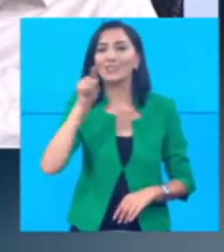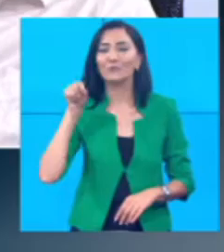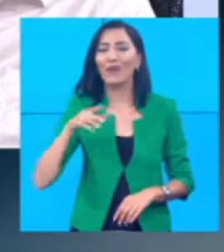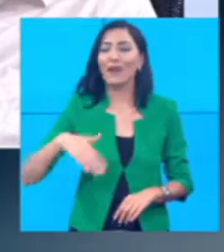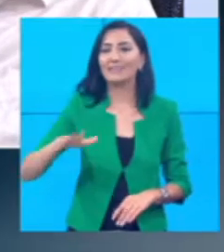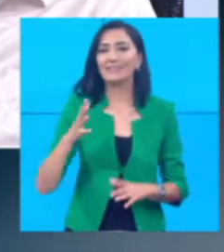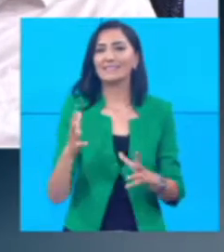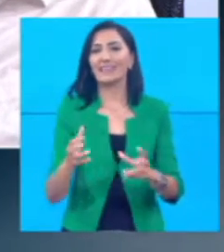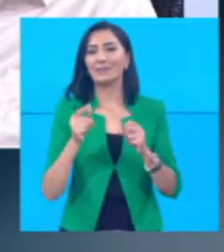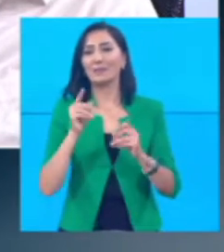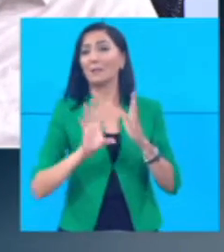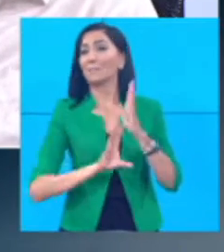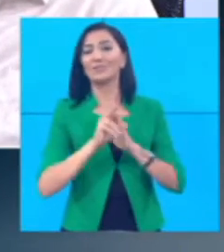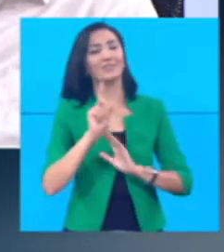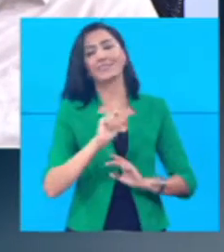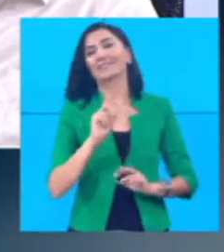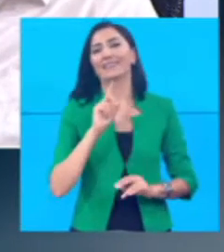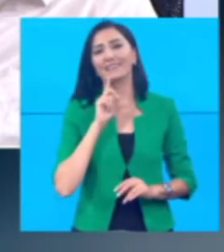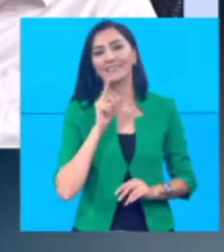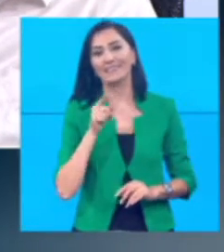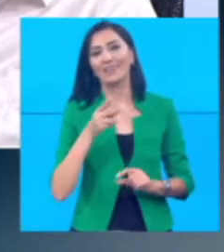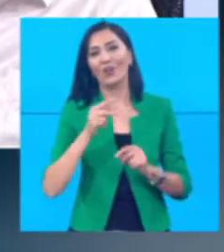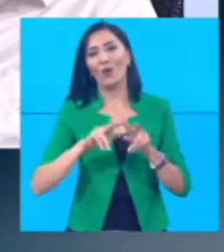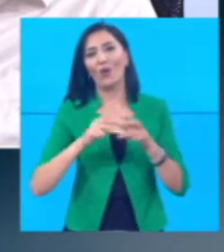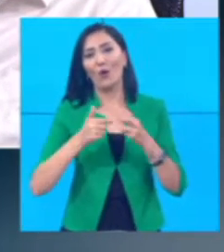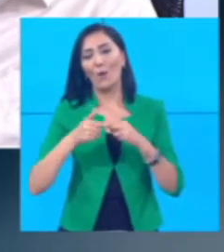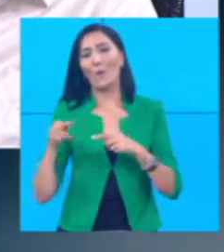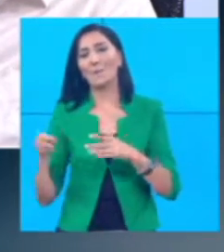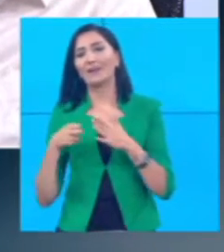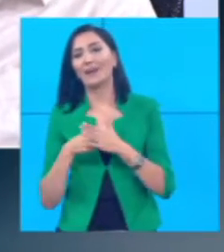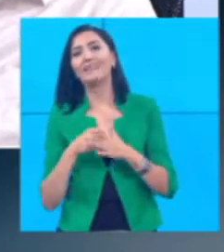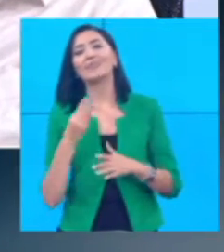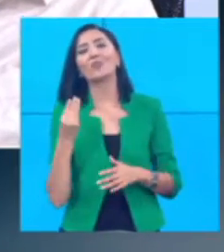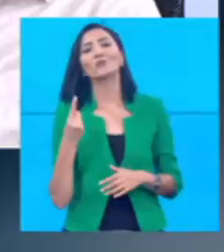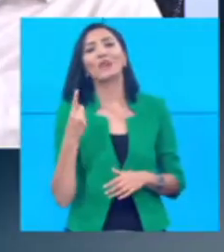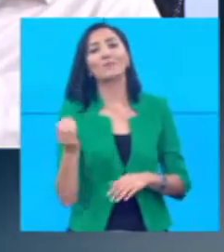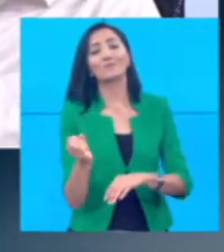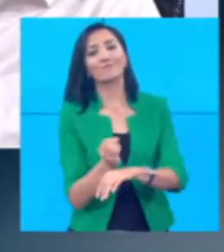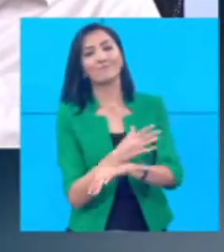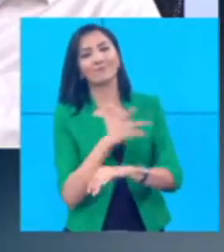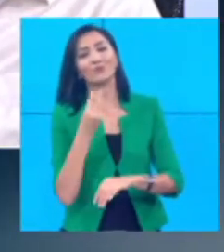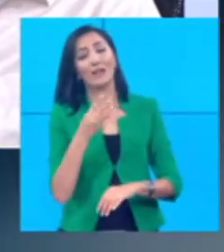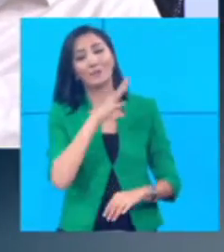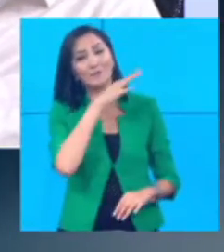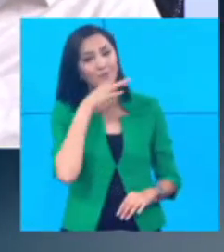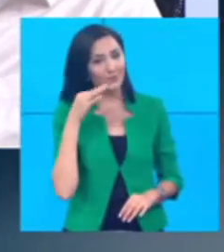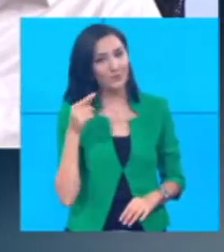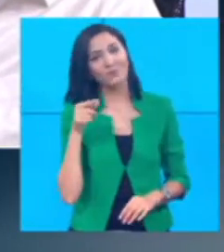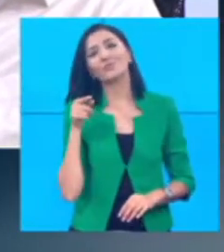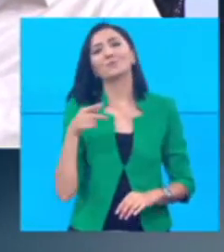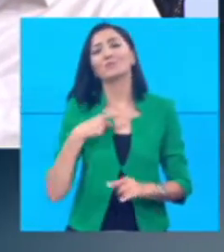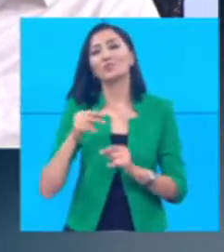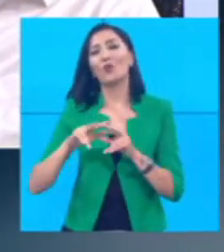herkesin yakalayabildiği bir başarı değil yani. Ömer adına güzel bir duygu, güzel bir mutluluk. Bunu